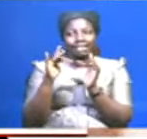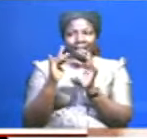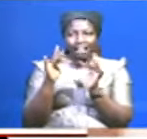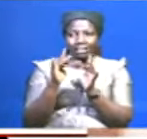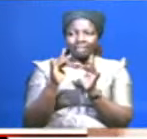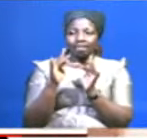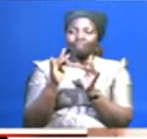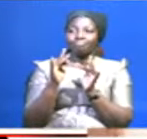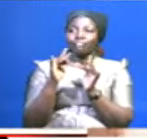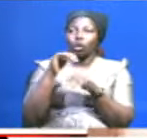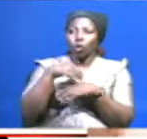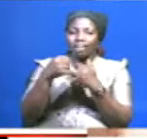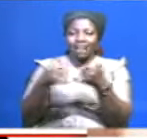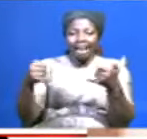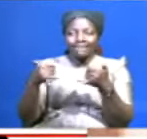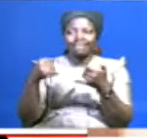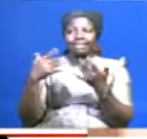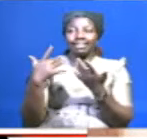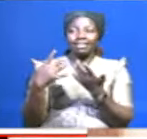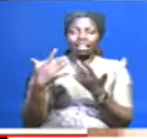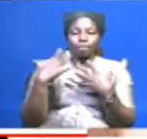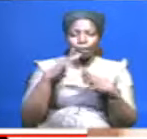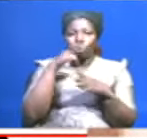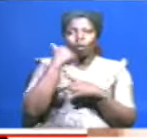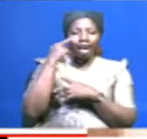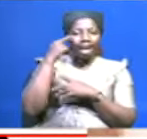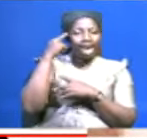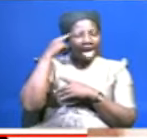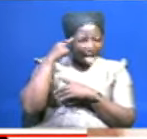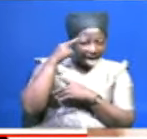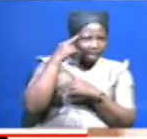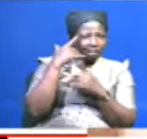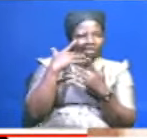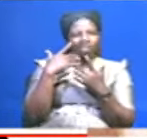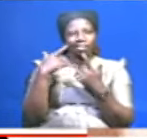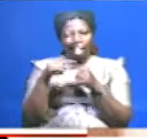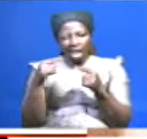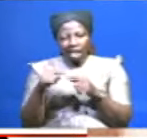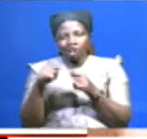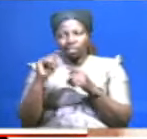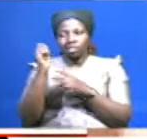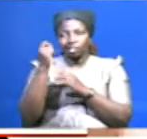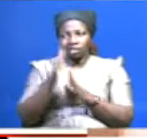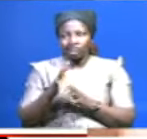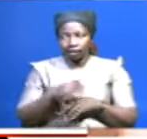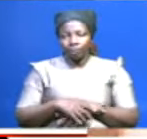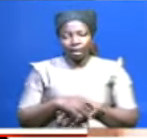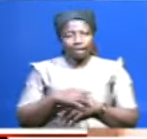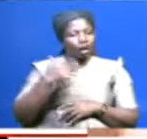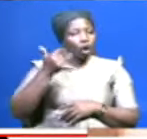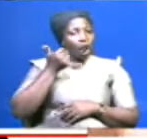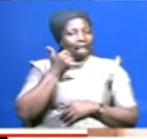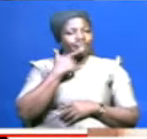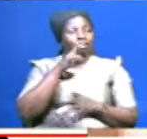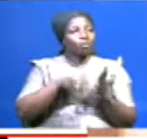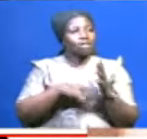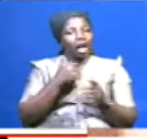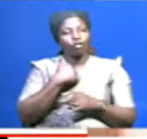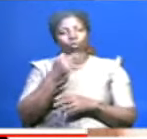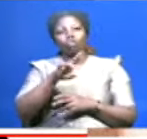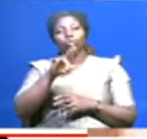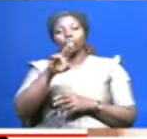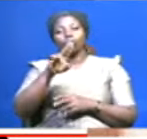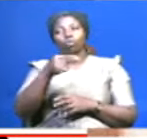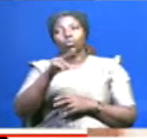stranger alinipigia na kawa ananiambia kwa yeye akona data zangu za huduma namba. Sasa mimi nilivyo sense huyu mtu simuelewi,